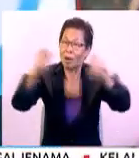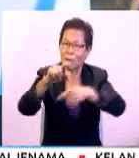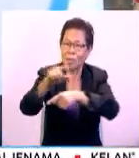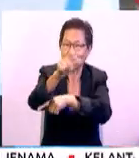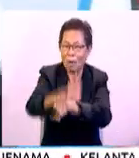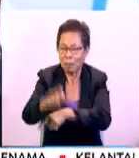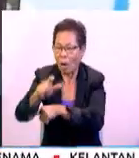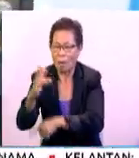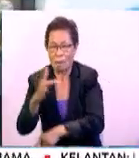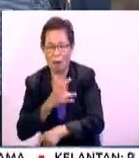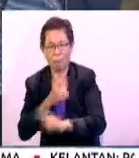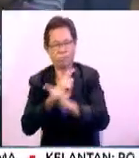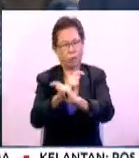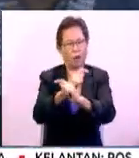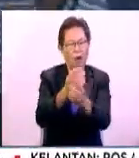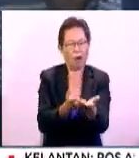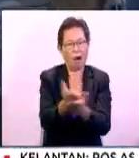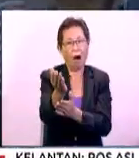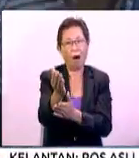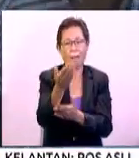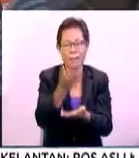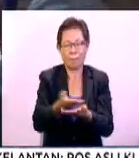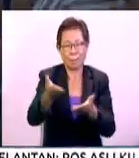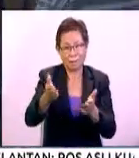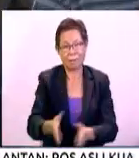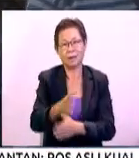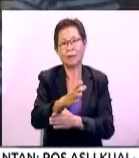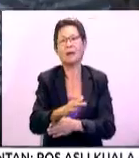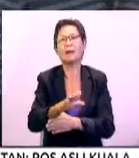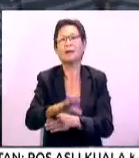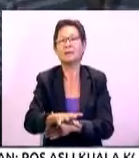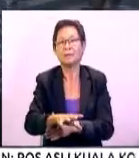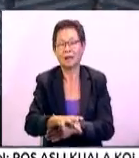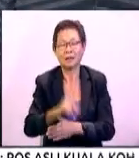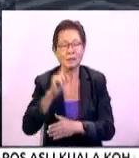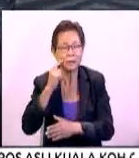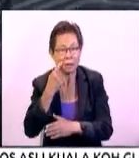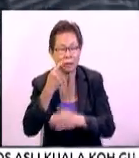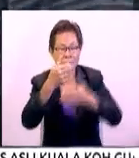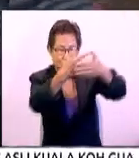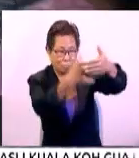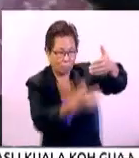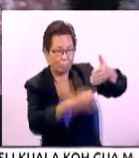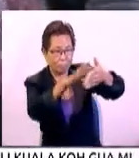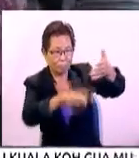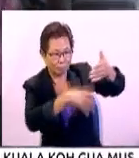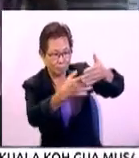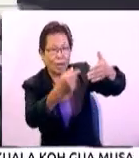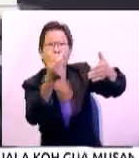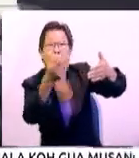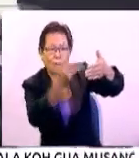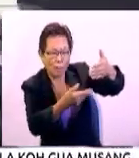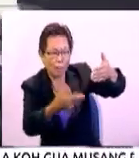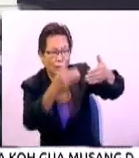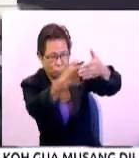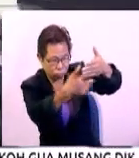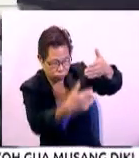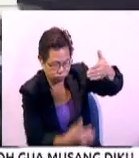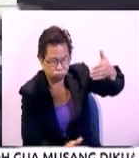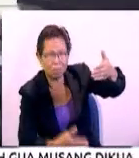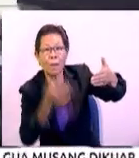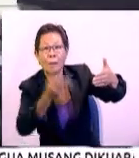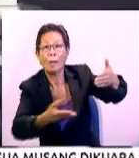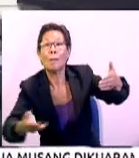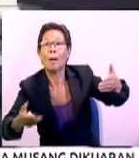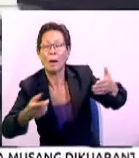peka mempertahan hak mereka sebagai pembeli dengan mengambil serius senarai harga barang kawalan. Sebab rakyat dah